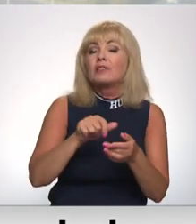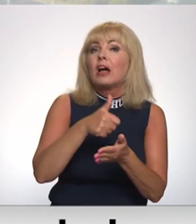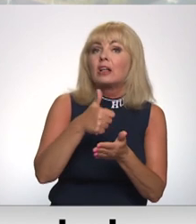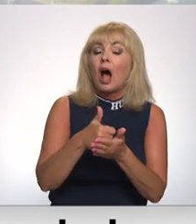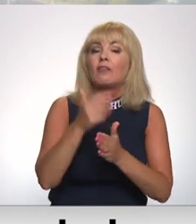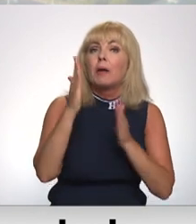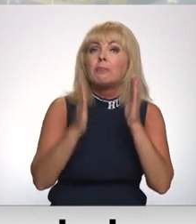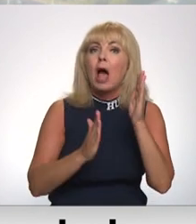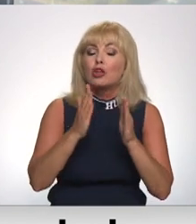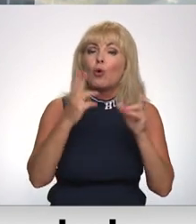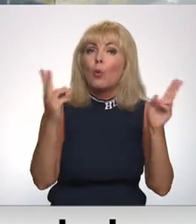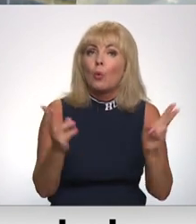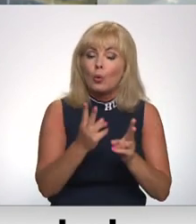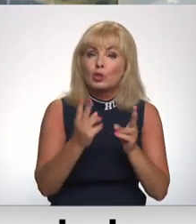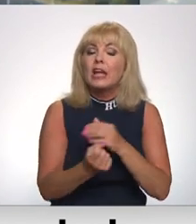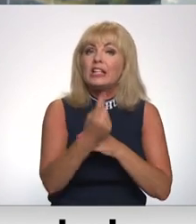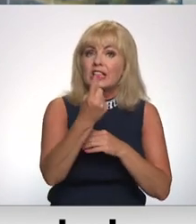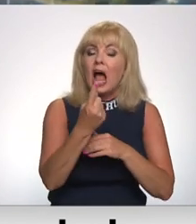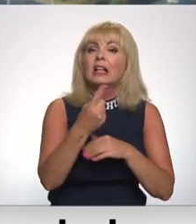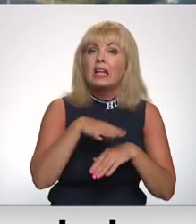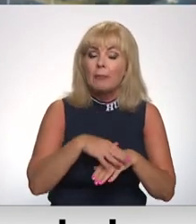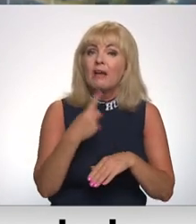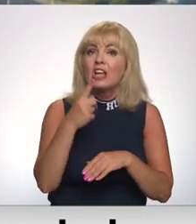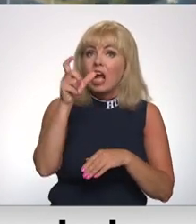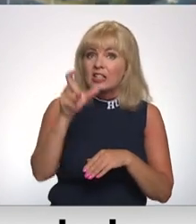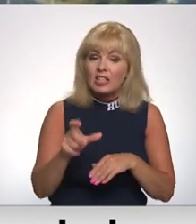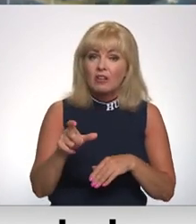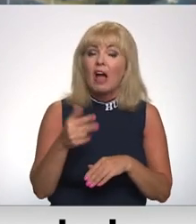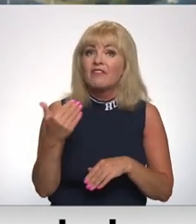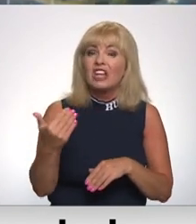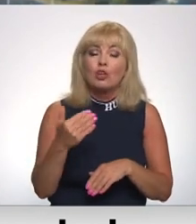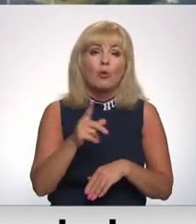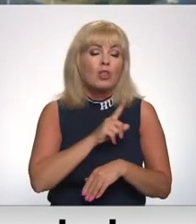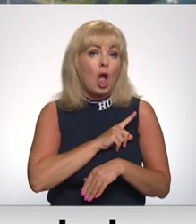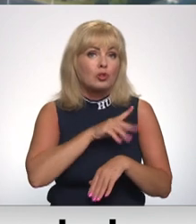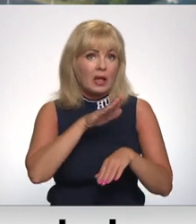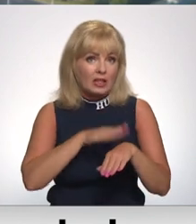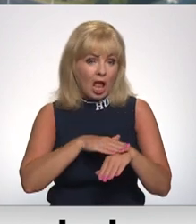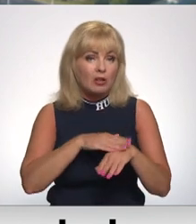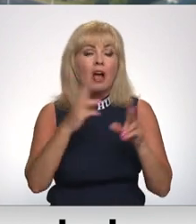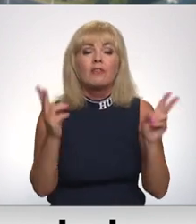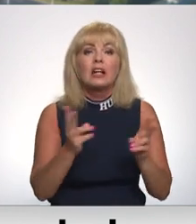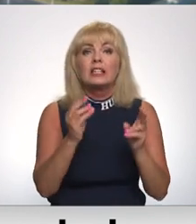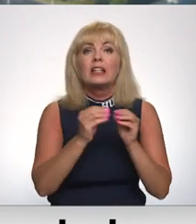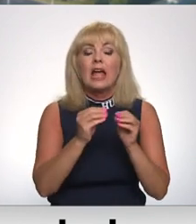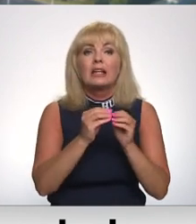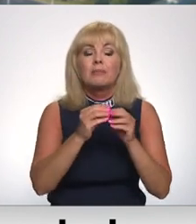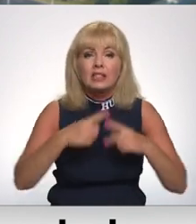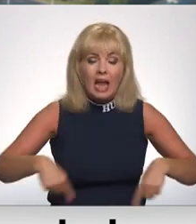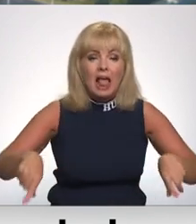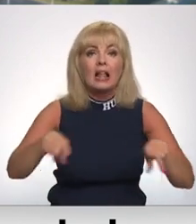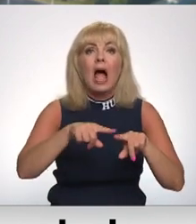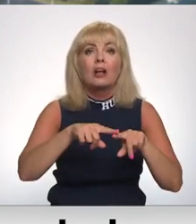mežu ugunskrēku izcelšanās iemesls. Viena cilvēka neuzmanības dēļ var izdegt 10 hektāru lielas meža